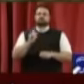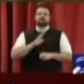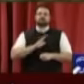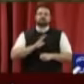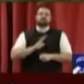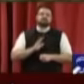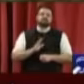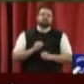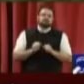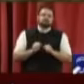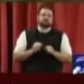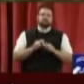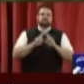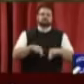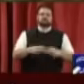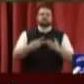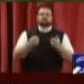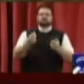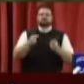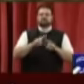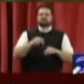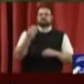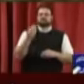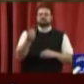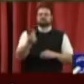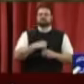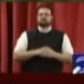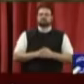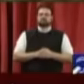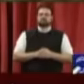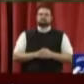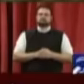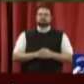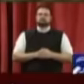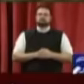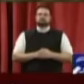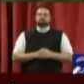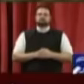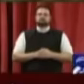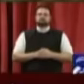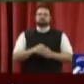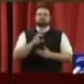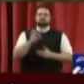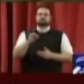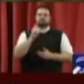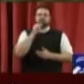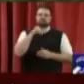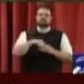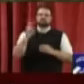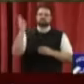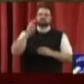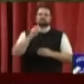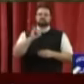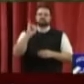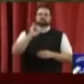fără salari, fără așa. Da? Scrie în Bibliu undeva următorul verset Cui are-i să mai dă și cui nu are și ce are-i să ia.